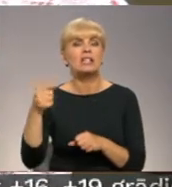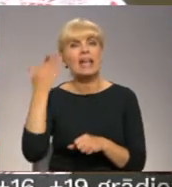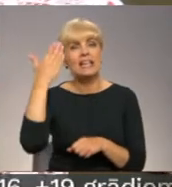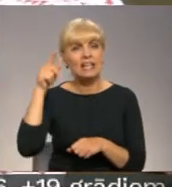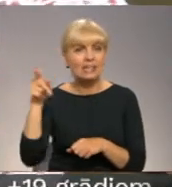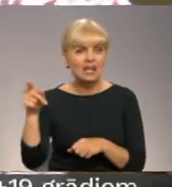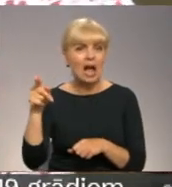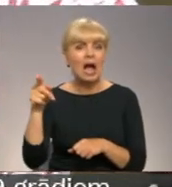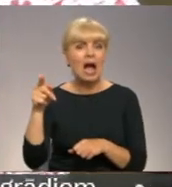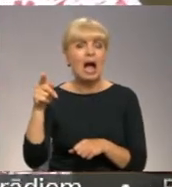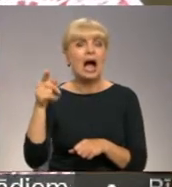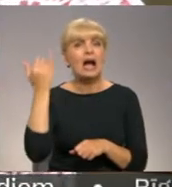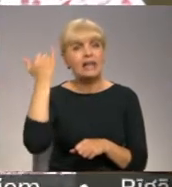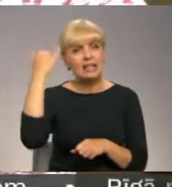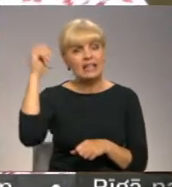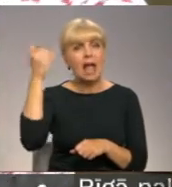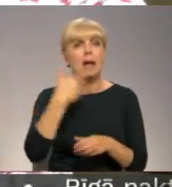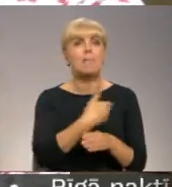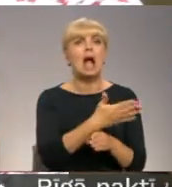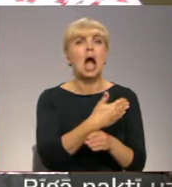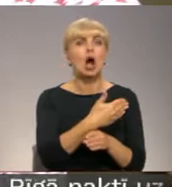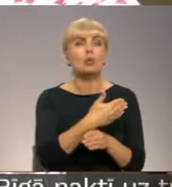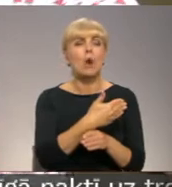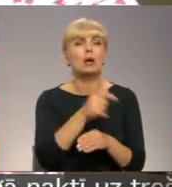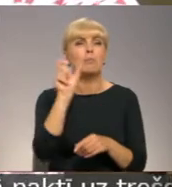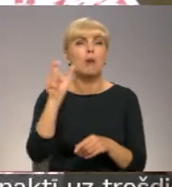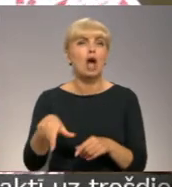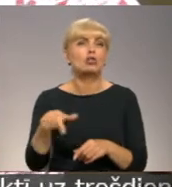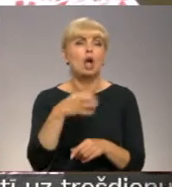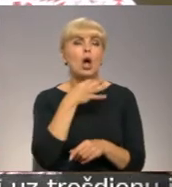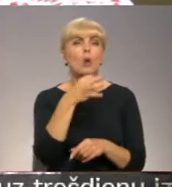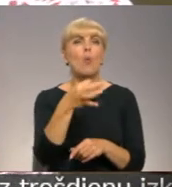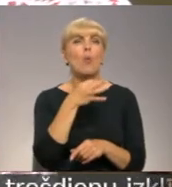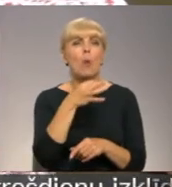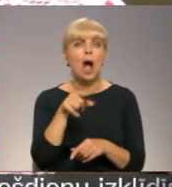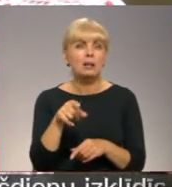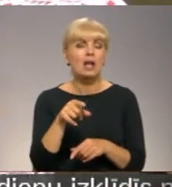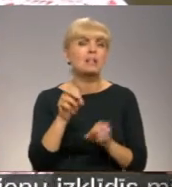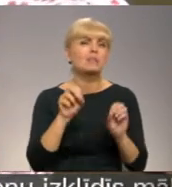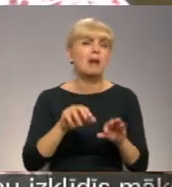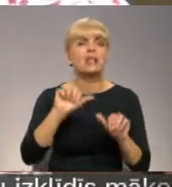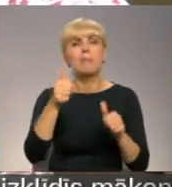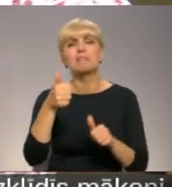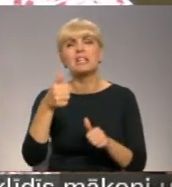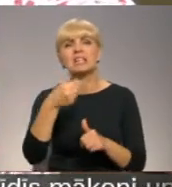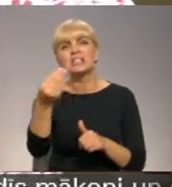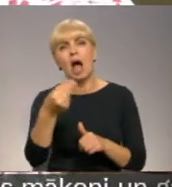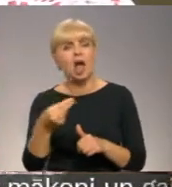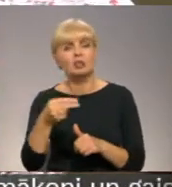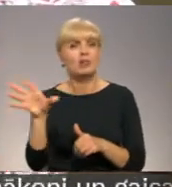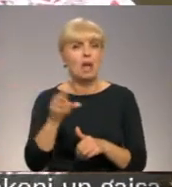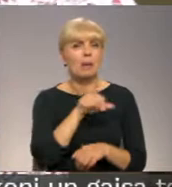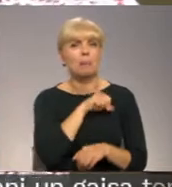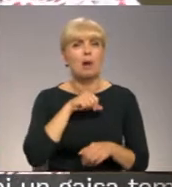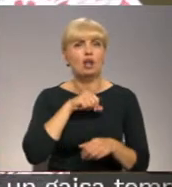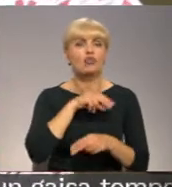ideja nāca no paša kora. Mēs neņēmām ne speciāli nekādu dizaineru, nekā. Mēs vienkārši savā starpā apspriedām,